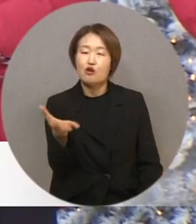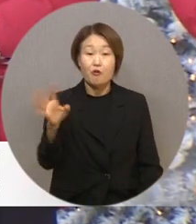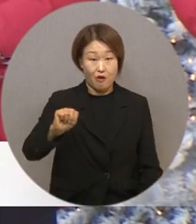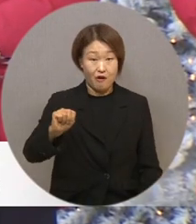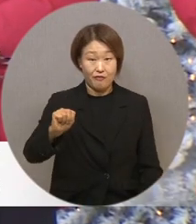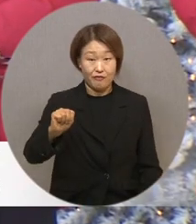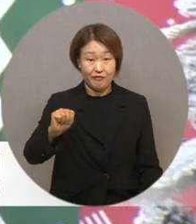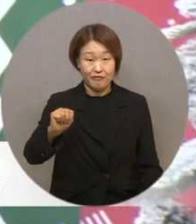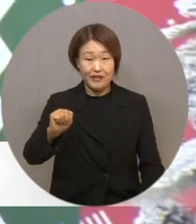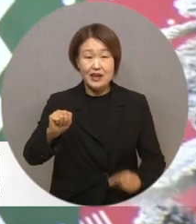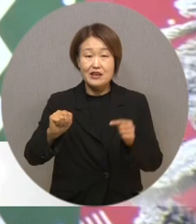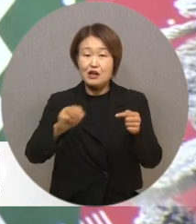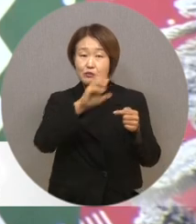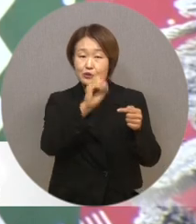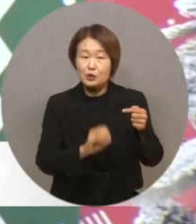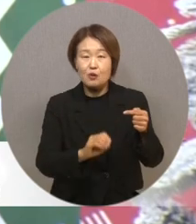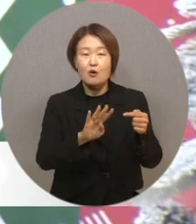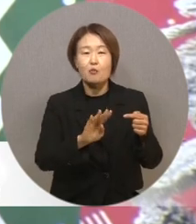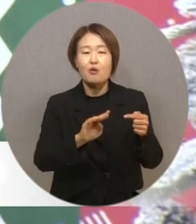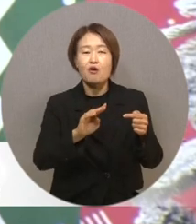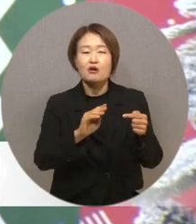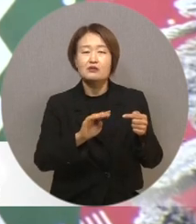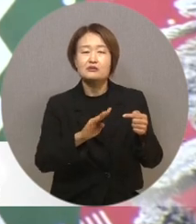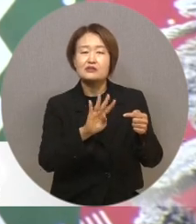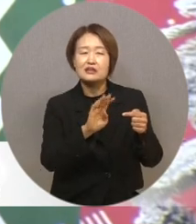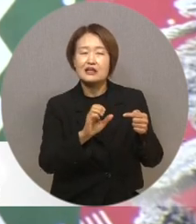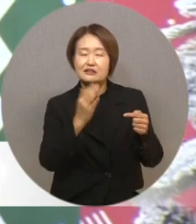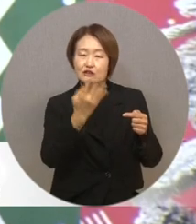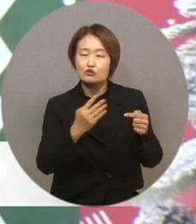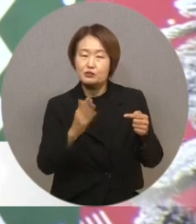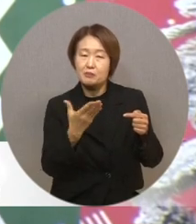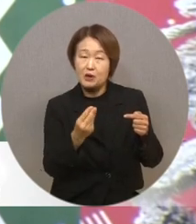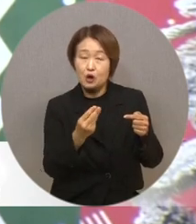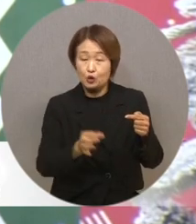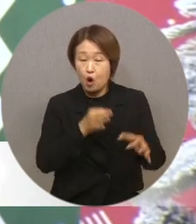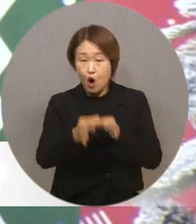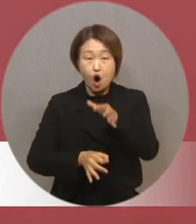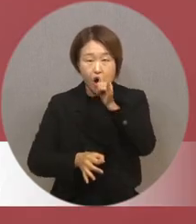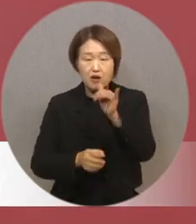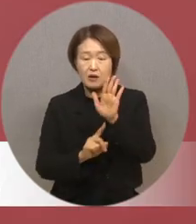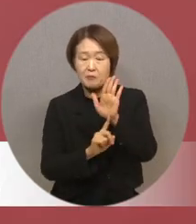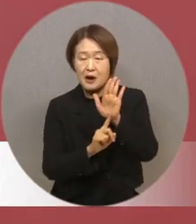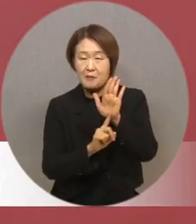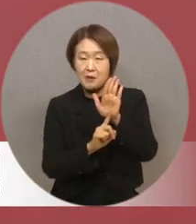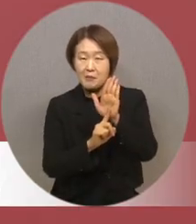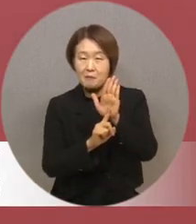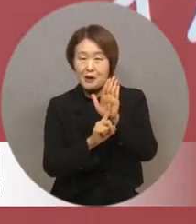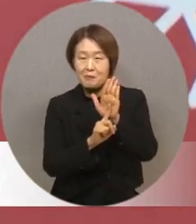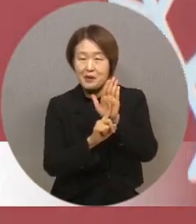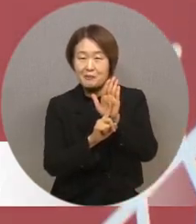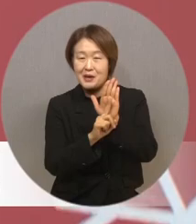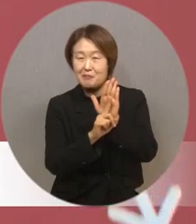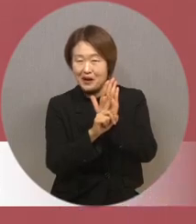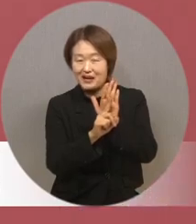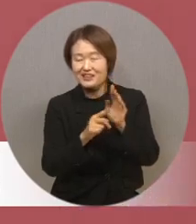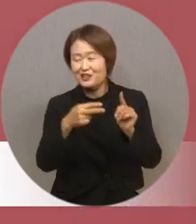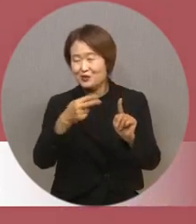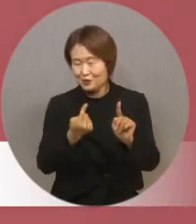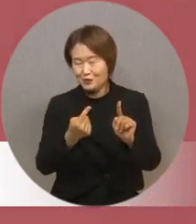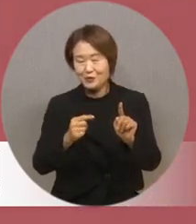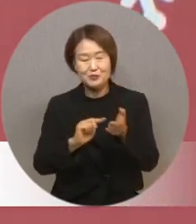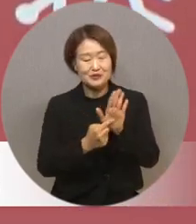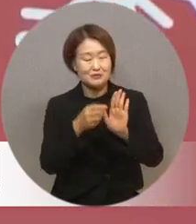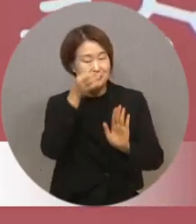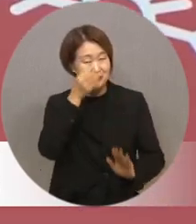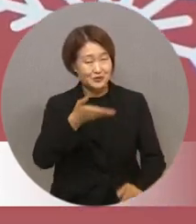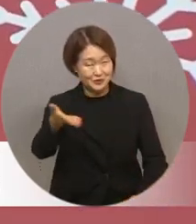목표액의 1%인 43억 4,900만 원이 모일 때마다 사랑의 온도탑 수은주 1도로 표시됩니다.